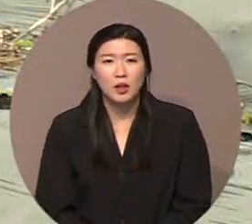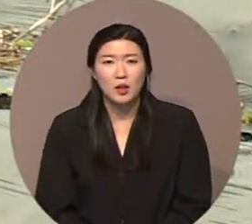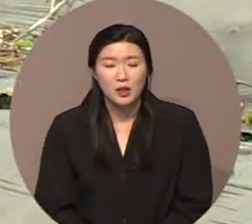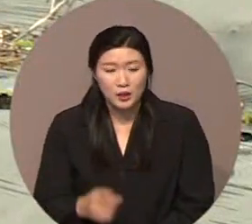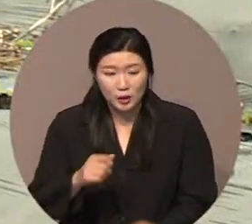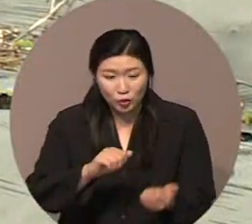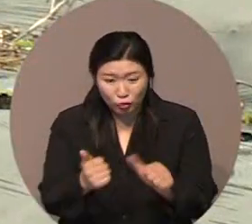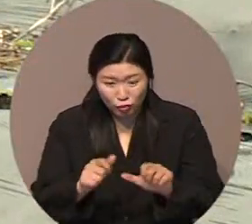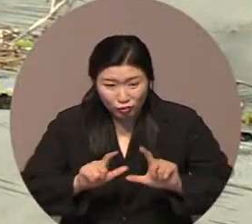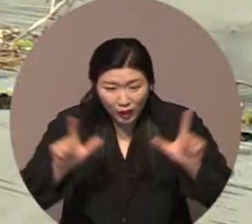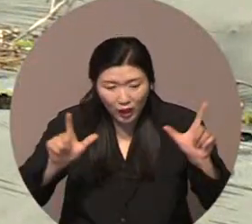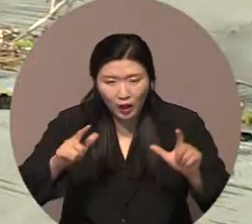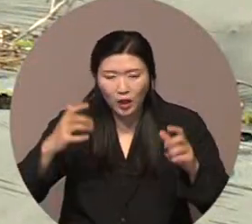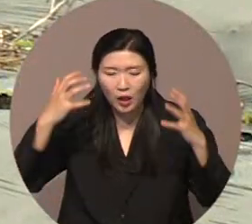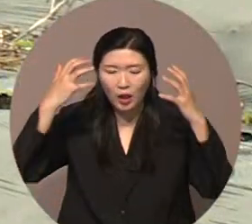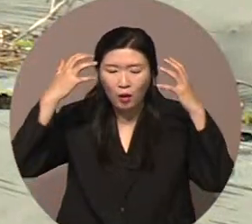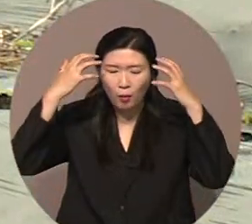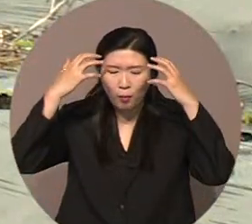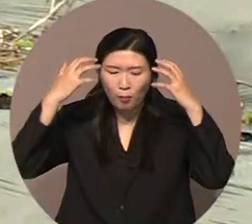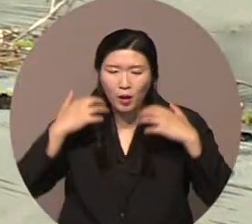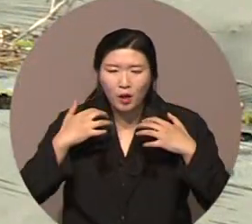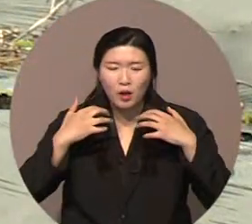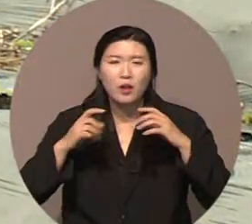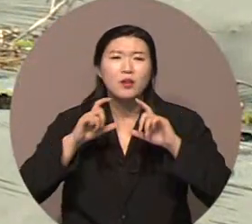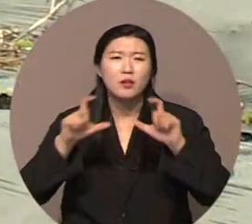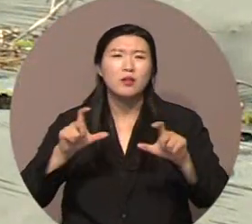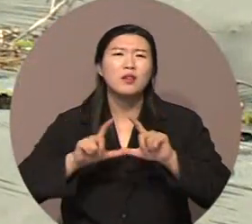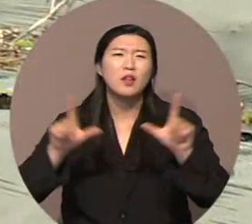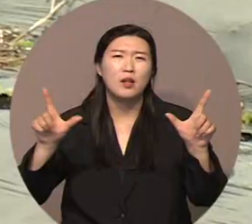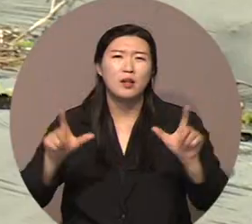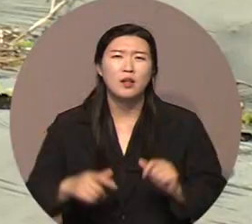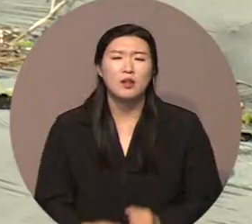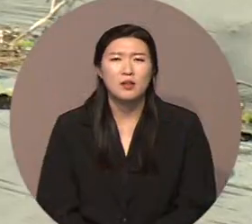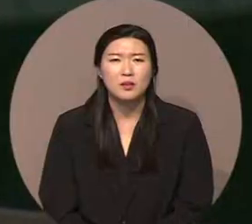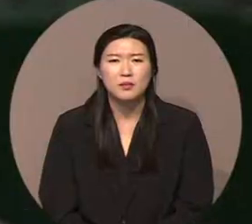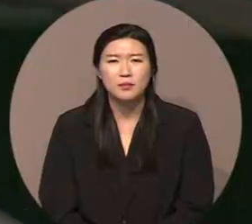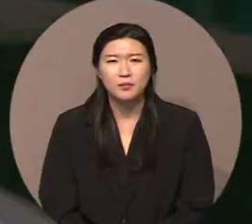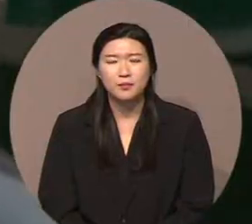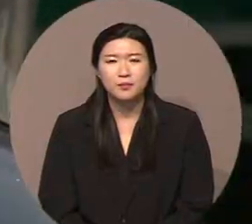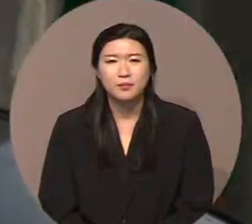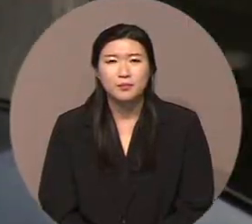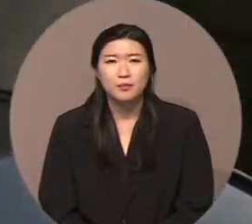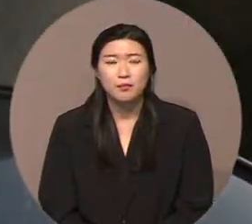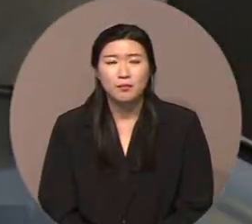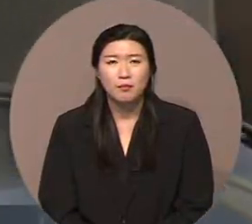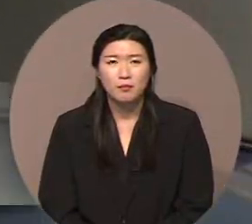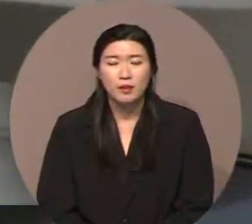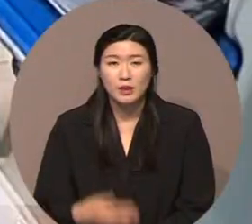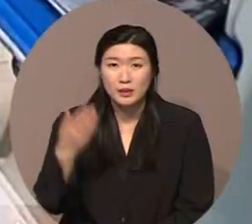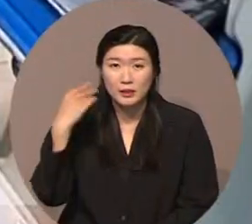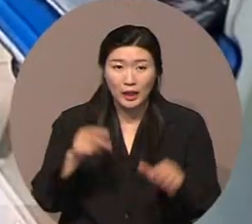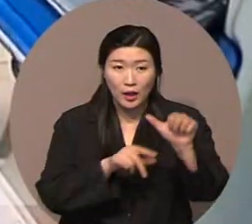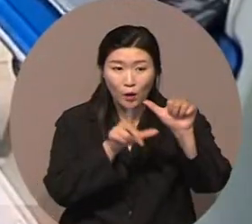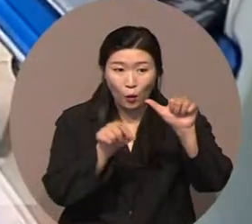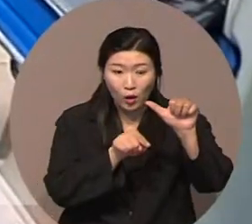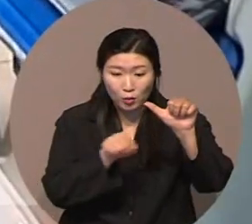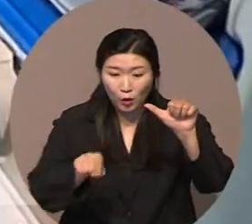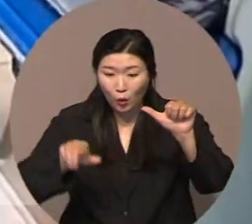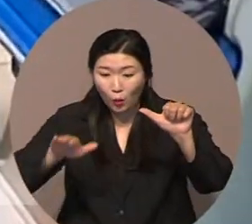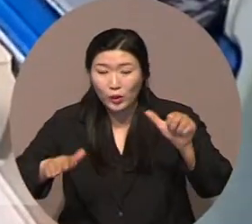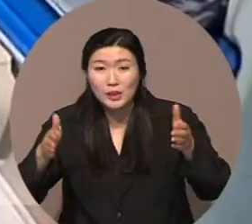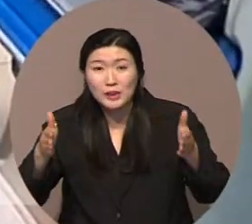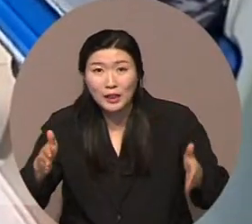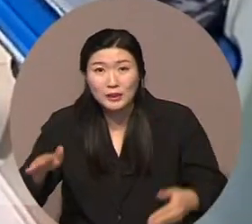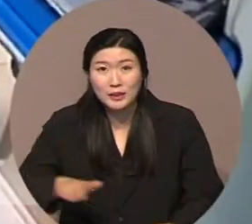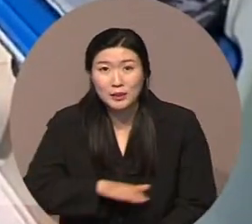서천군에는 높은 기온과 습도로 폭염특보가 발령된 상태였습니다. 지난 5월 중순부터 최근까지